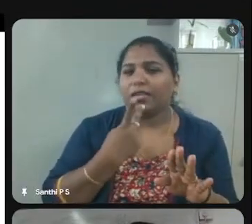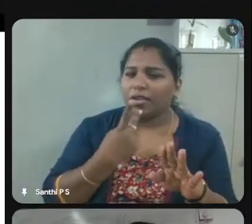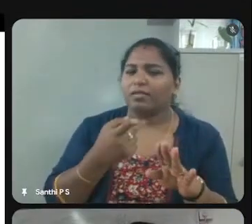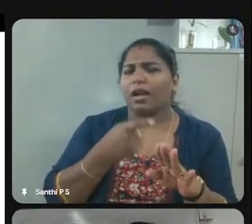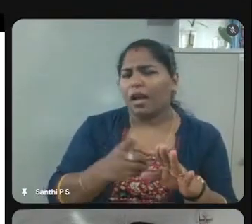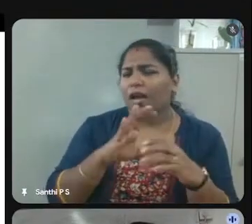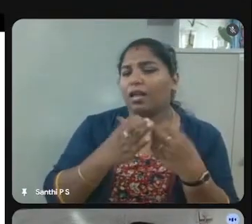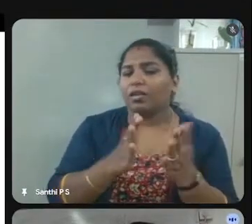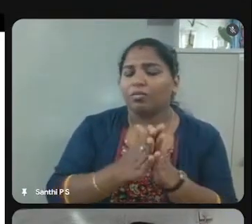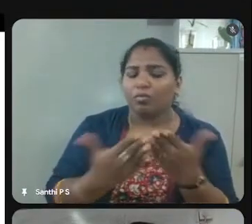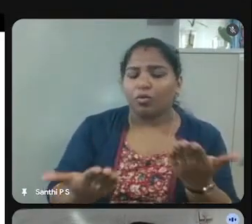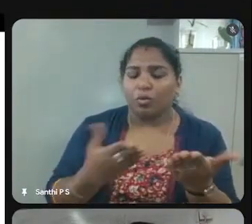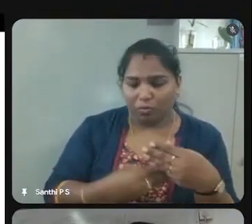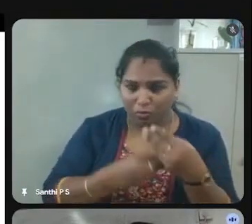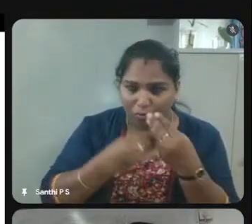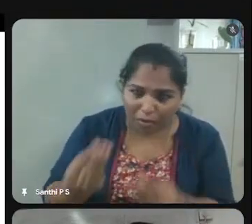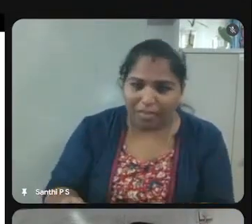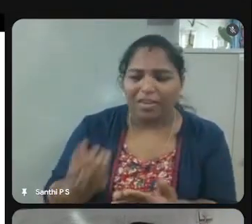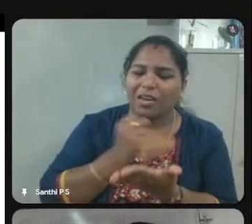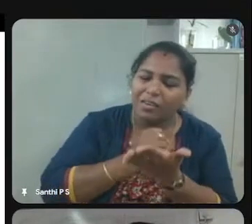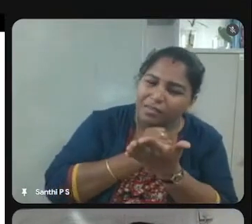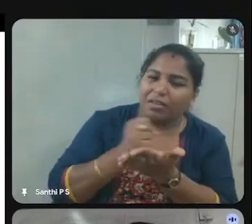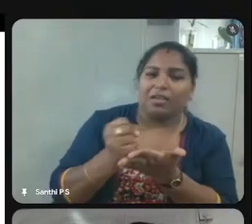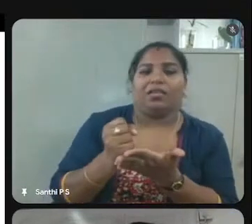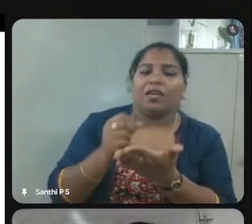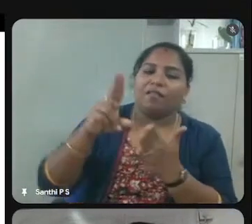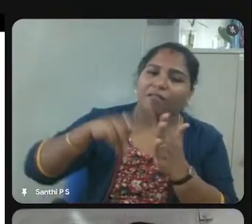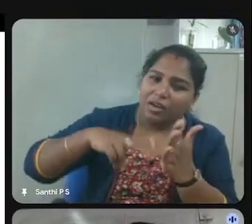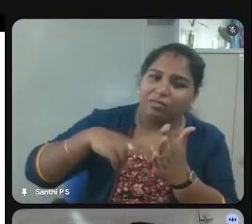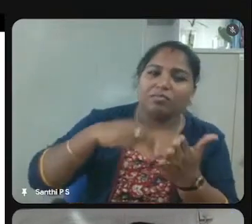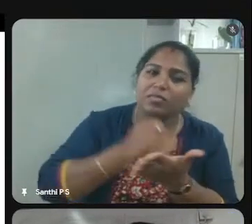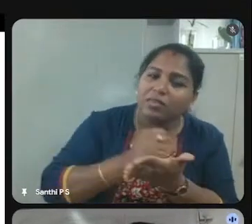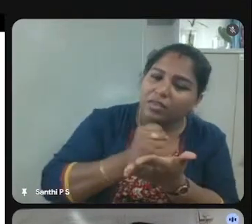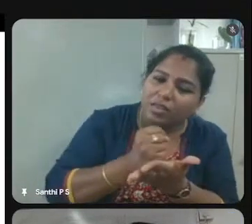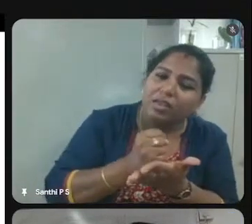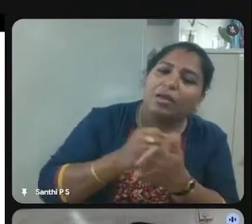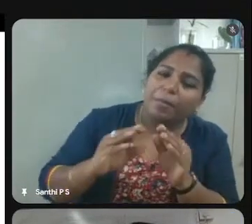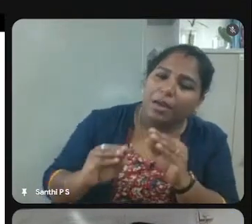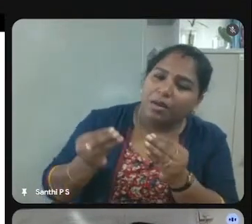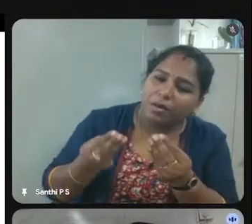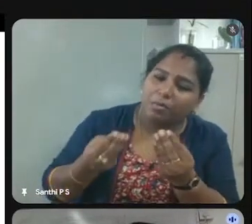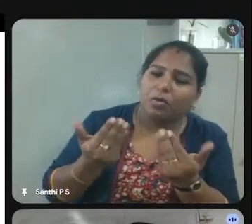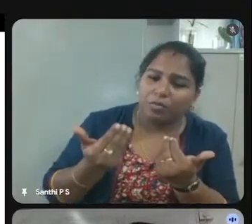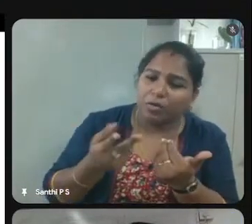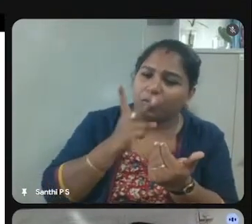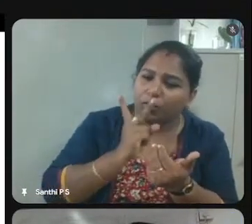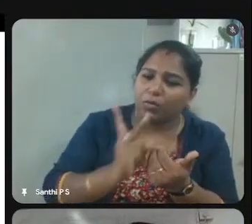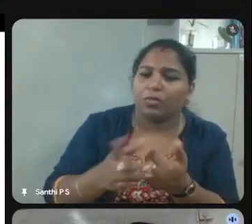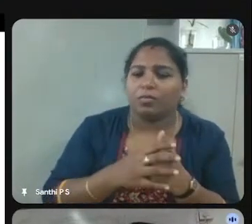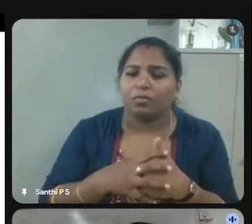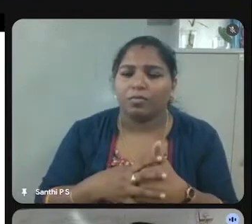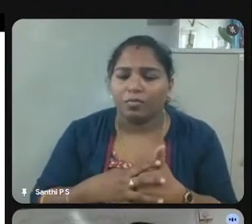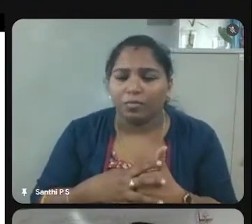സ്റ്റാൻഡേർഡ് അല്ലെങ്കിൽ സെക്കൻഡ് സ്റ്റാൻഡേർഡിന്റെ ബുക്സും കഥാപുസ്തകങ്ങളൊക്കെ വായിച്ചിട്ട് ആ ഒരു റീഡിങ് എബിലിറ്റി നിലനിർത്തിക്കൊണ്ട് പോകുക എന്നുള്ളതാണ്